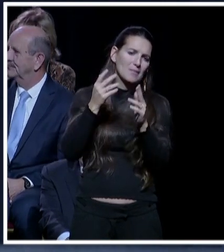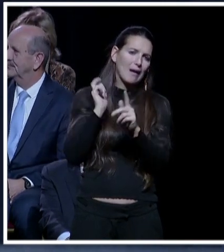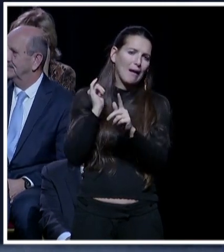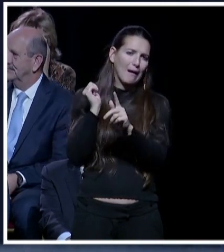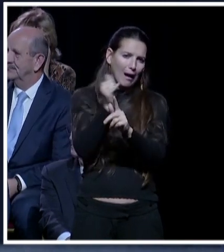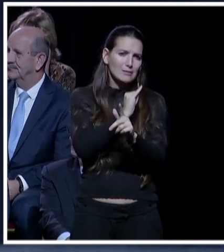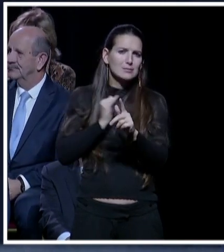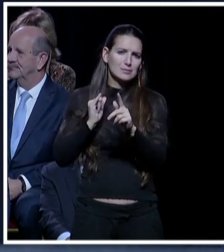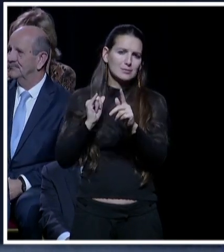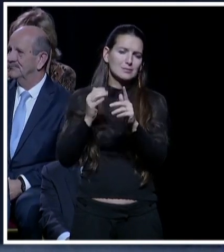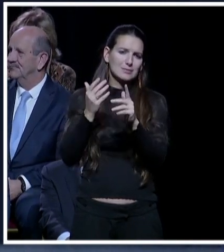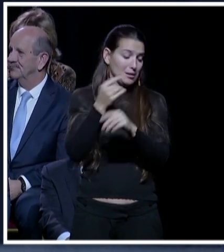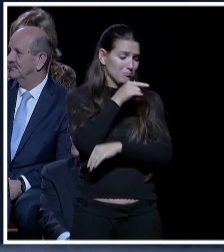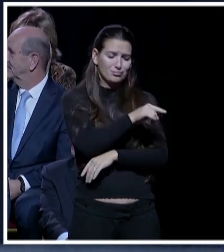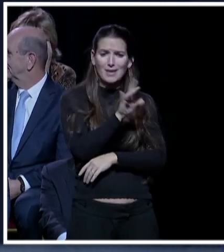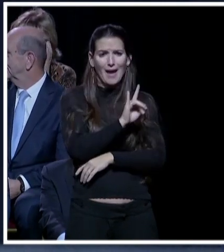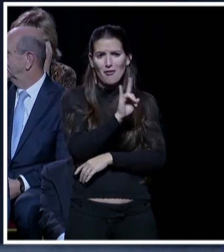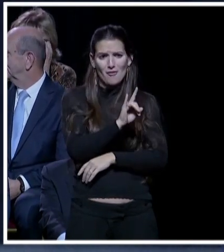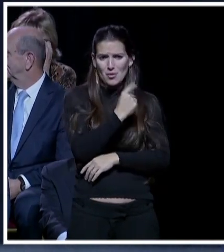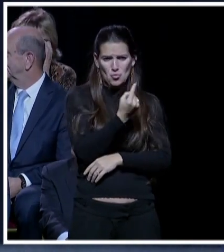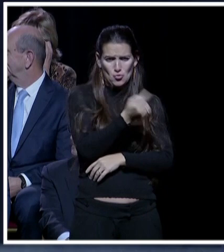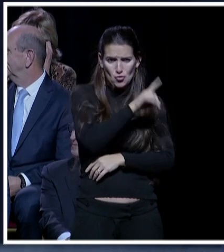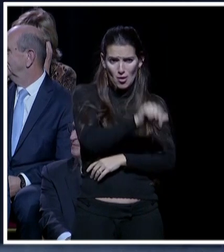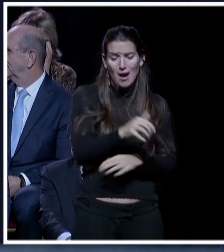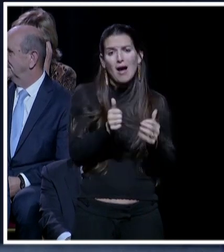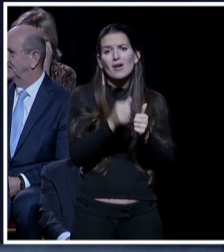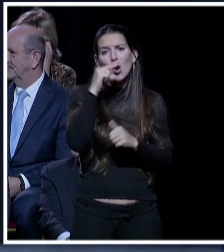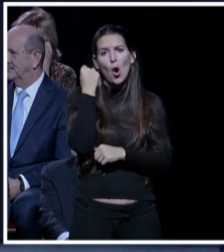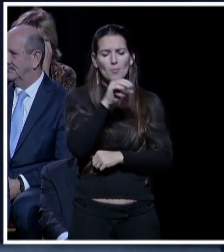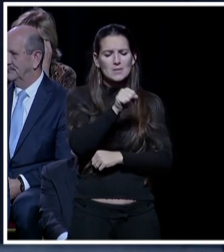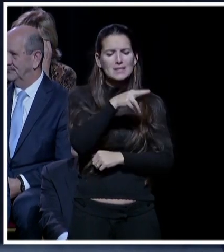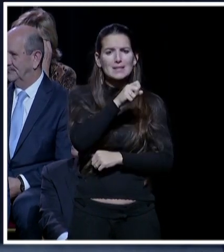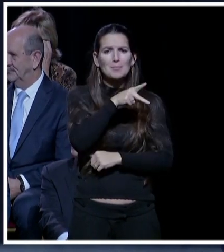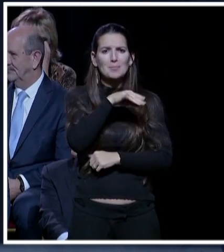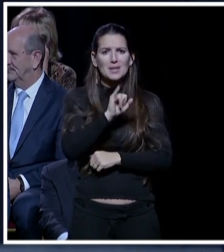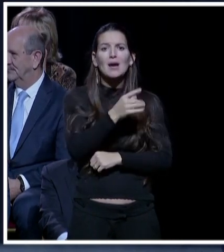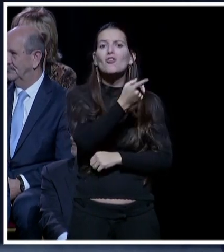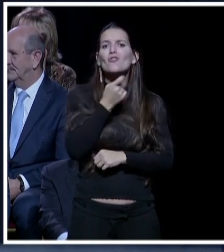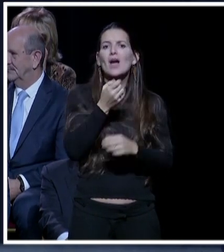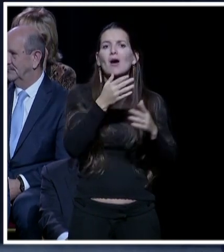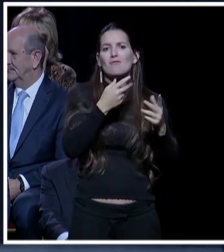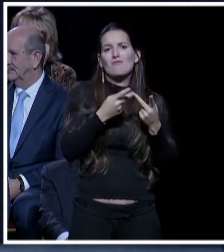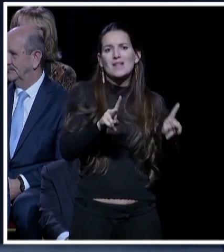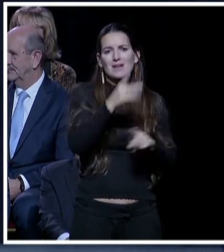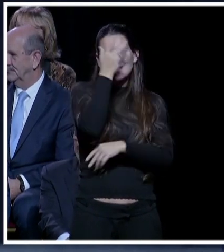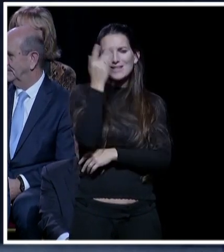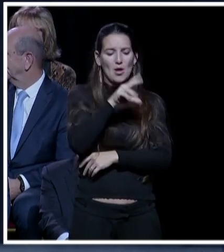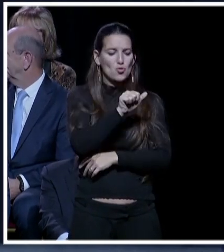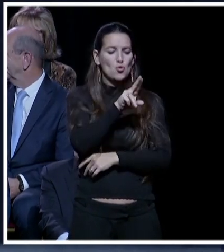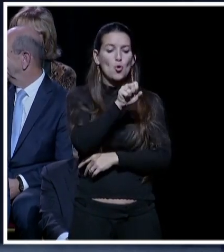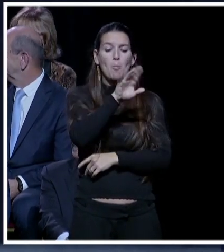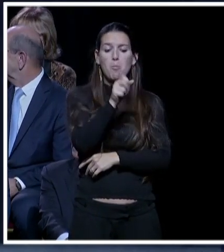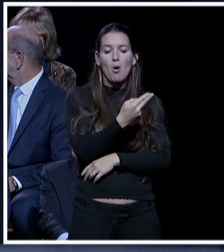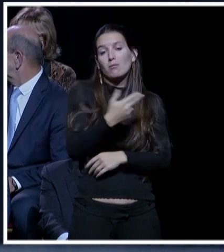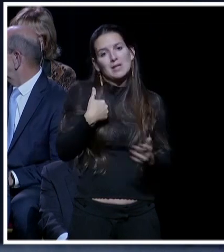Et Hervé a toujours été présent avec Claude Sépi, qu'il représente, son maire aujourd'hui. C'est la commune de Saint-Auban. Un grand merci à vous tous